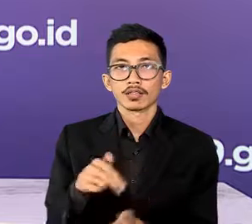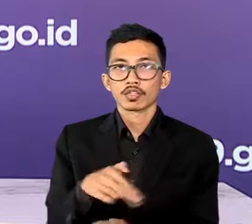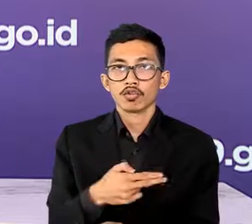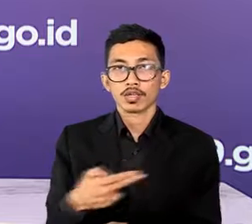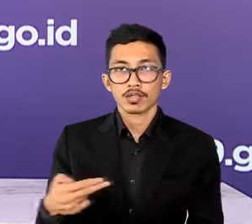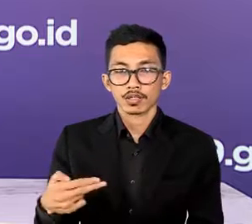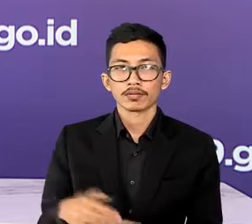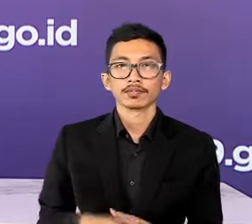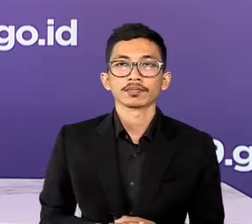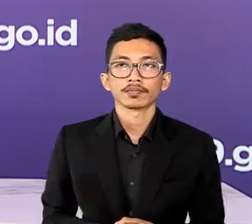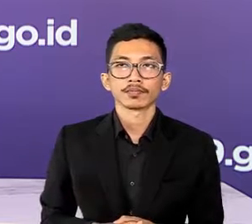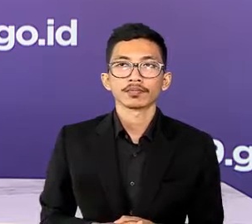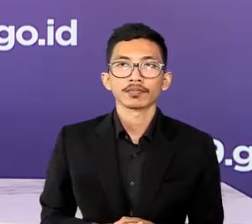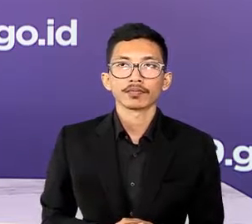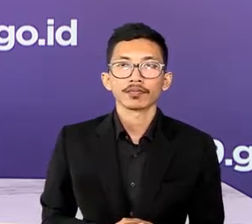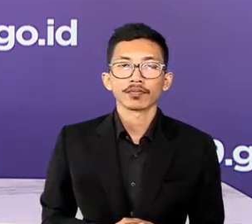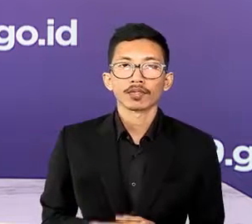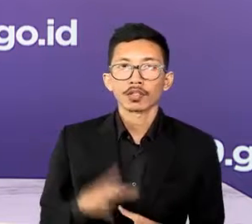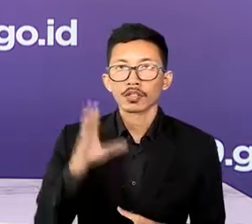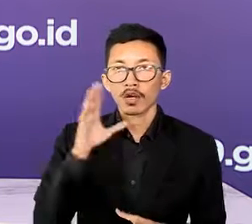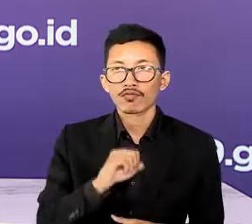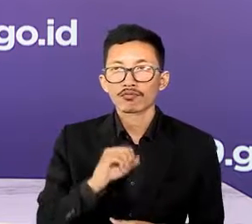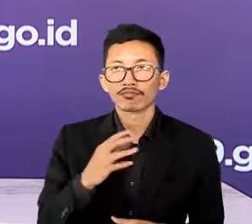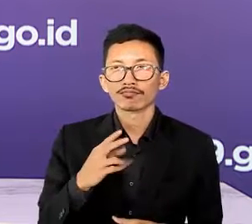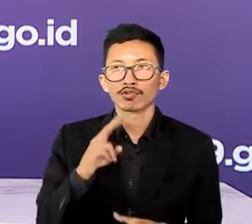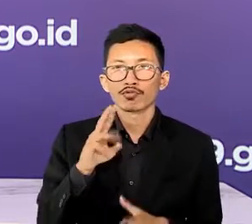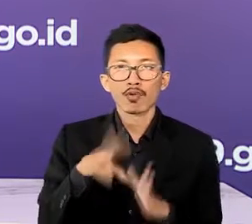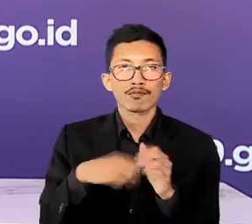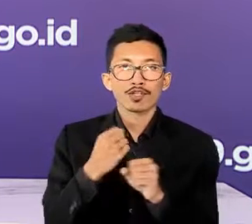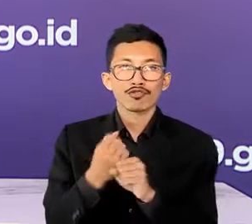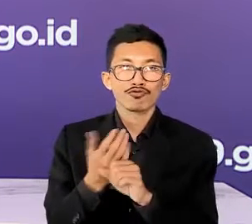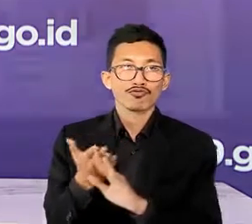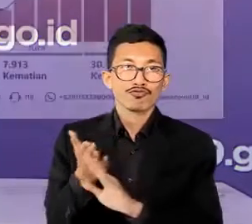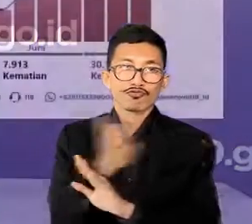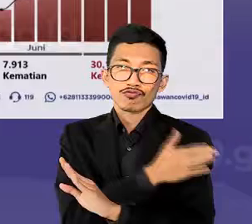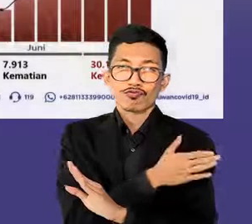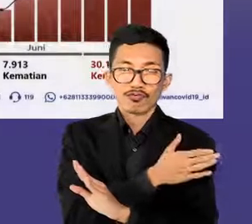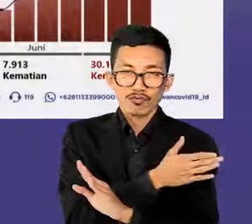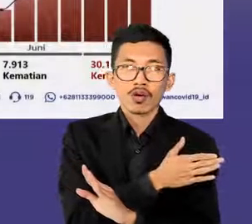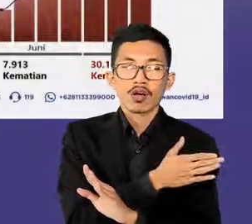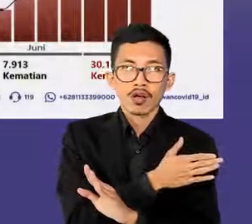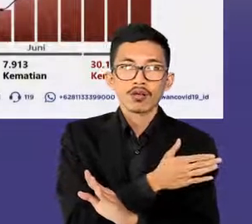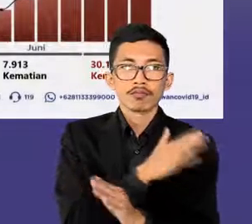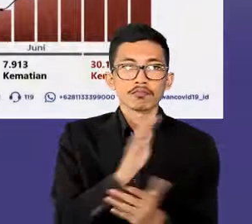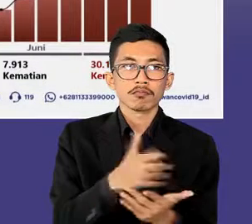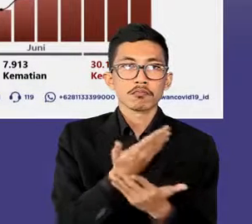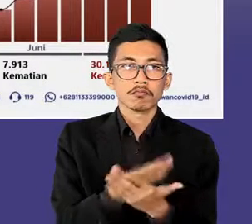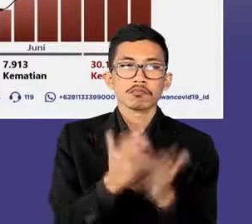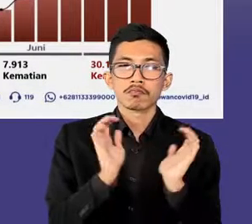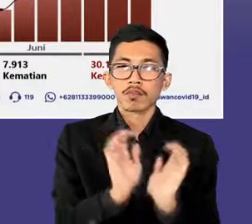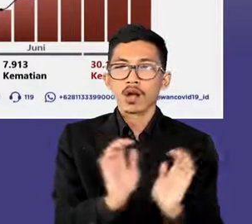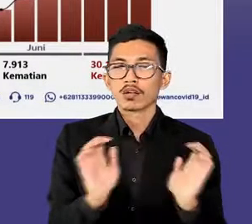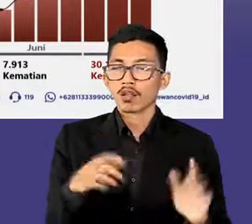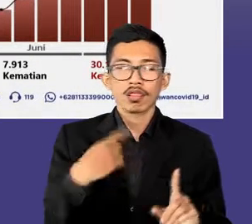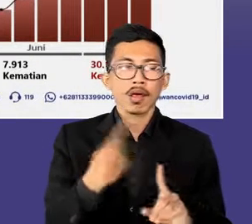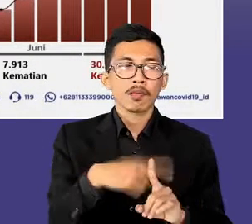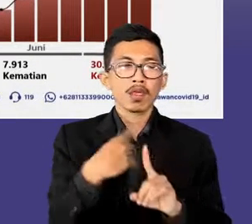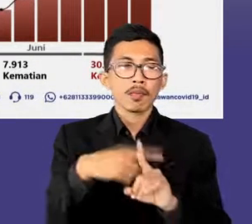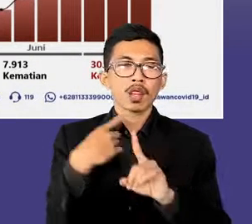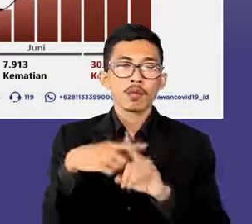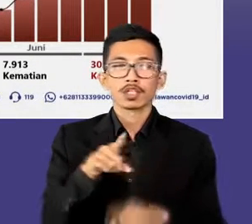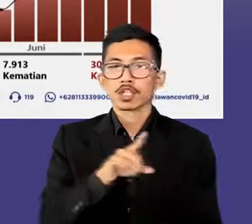Indonesia seperti yang kita ketahui selama dua minggu kebelakang kematian di Indonesia bertambah lebih dari 1000 setiap